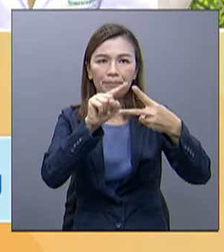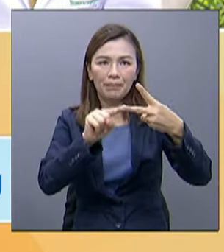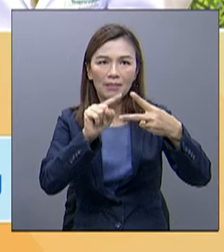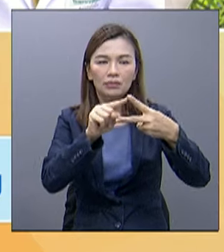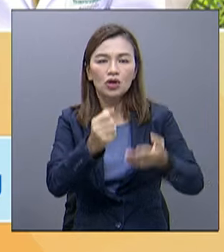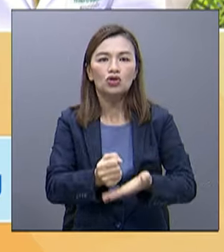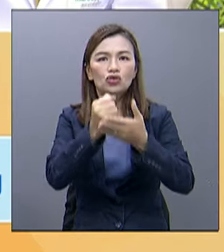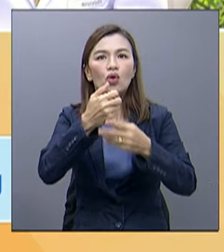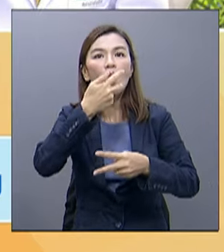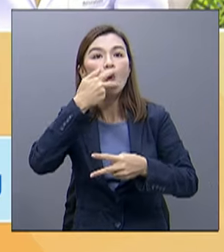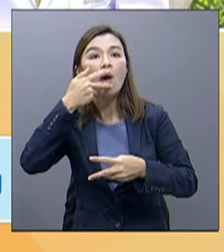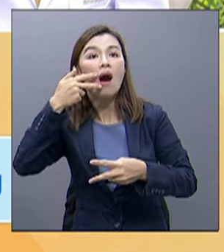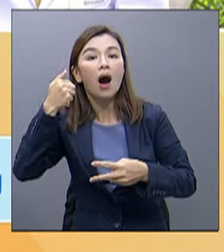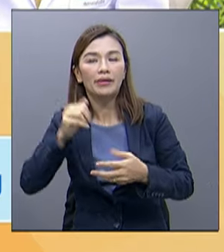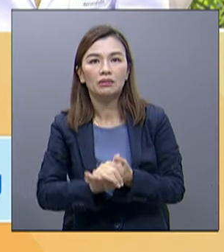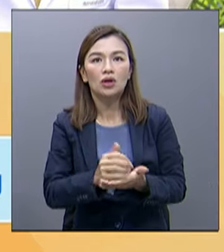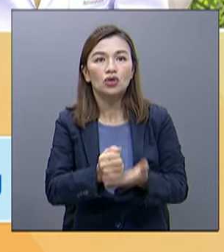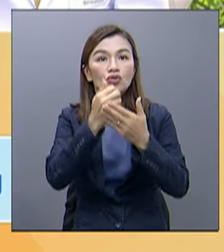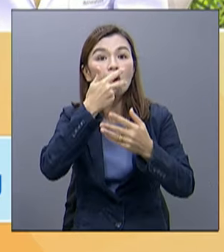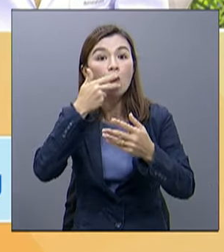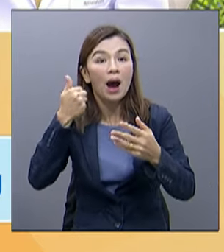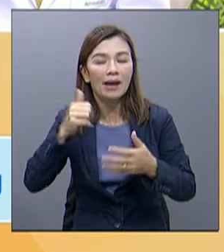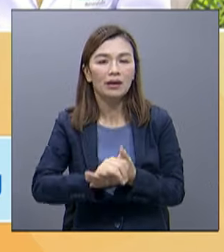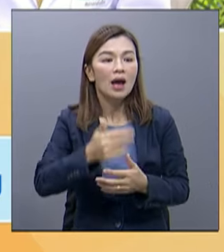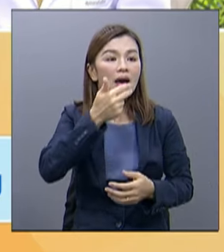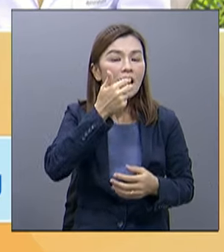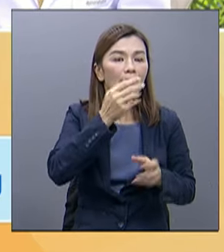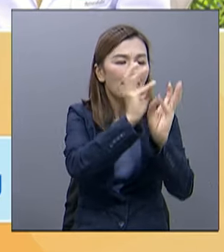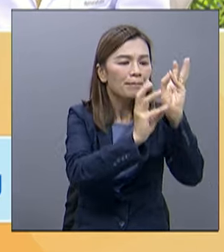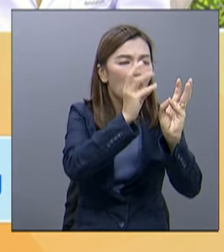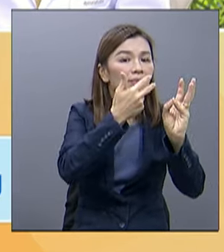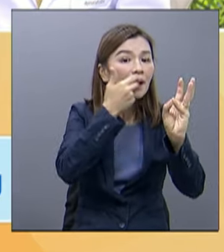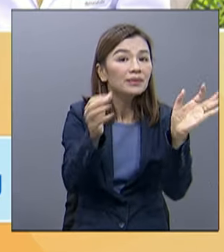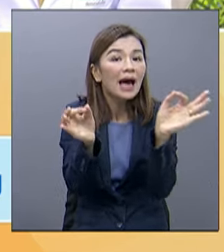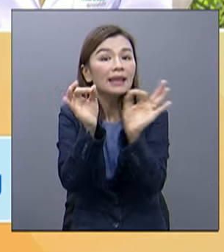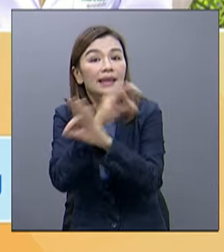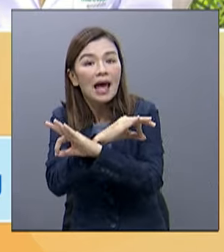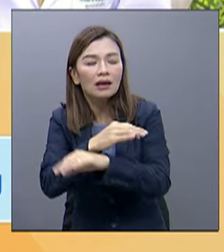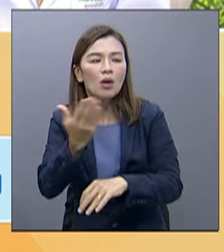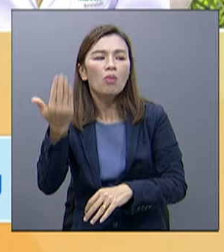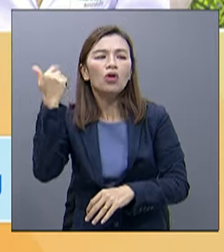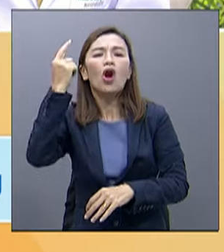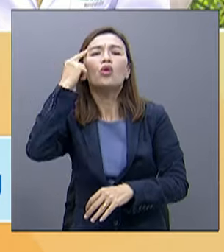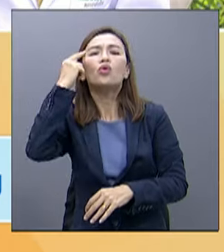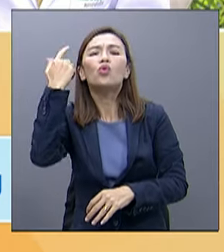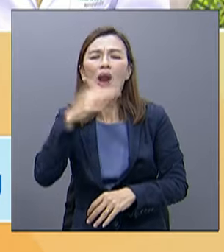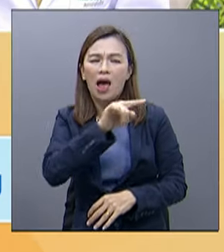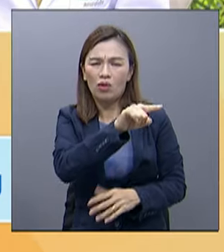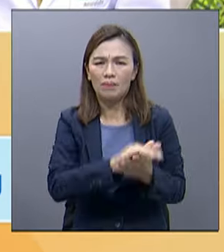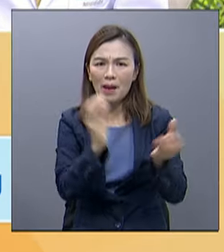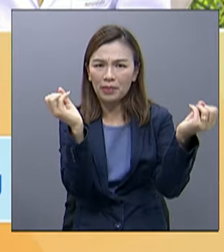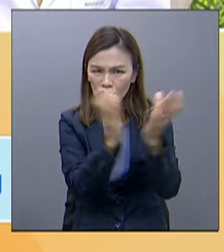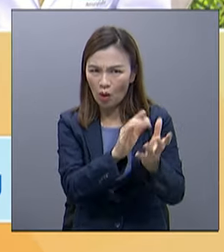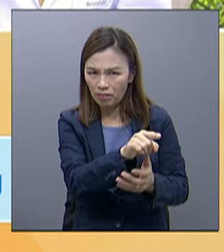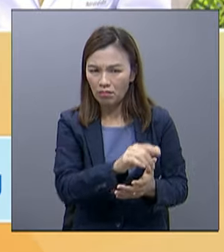หวานแทนน้ำตาลอ่าๆนะครับซึ่งแต่ก่อนเราก็ทราบอ่ะว่ามันมีโทษโดยเฉพาะเพิ่มมะเร็งบางตัวด้วย้ำเื่อก่อนเราคิดว่ามันน่าจะปลอด